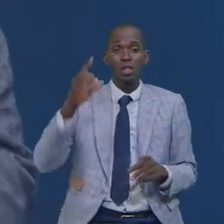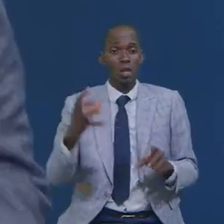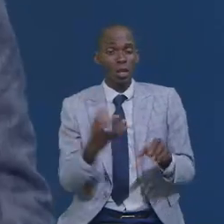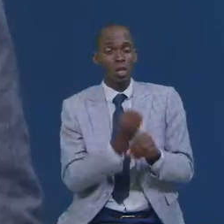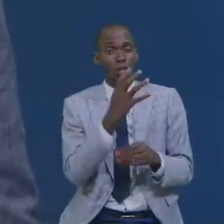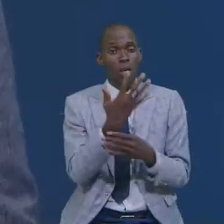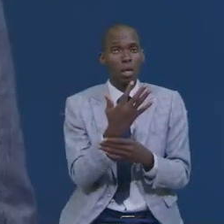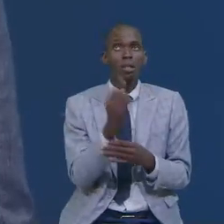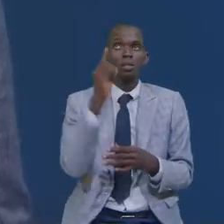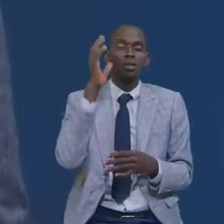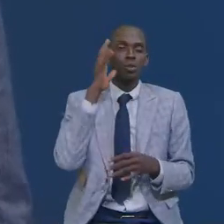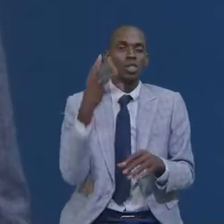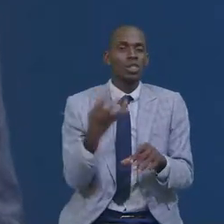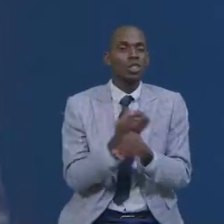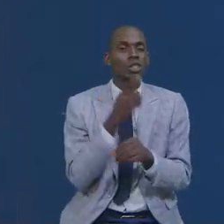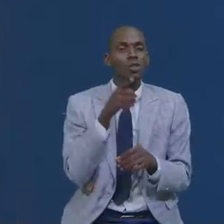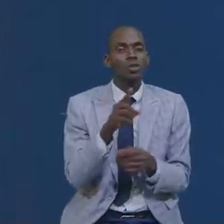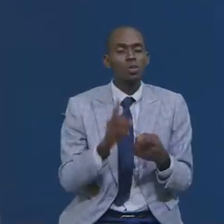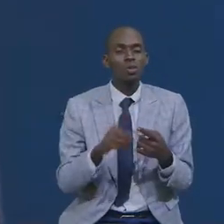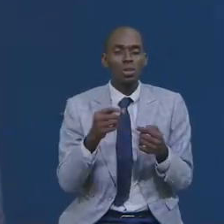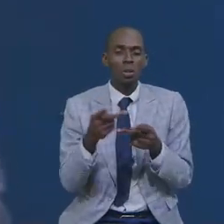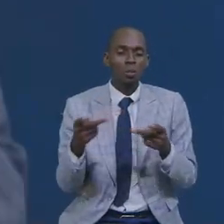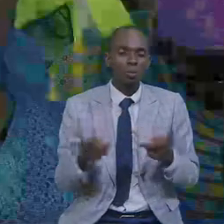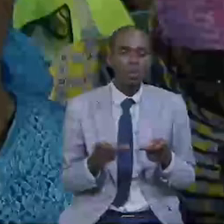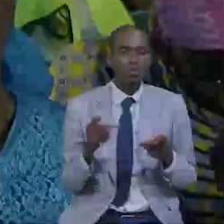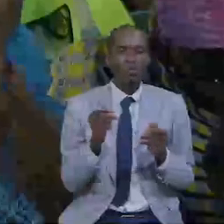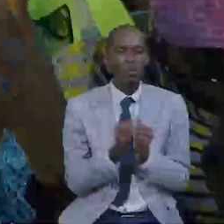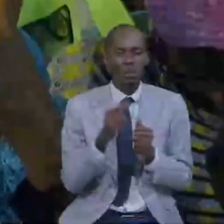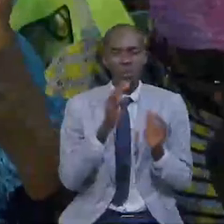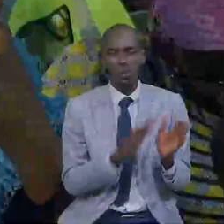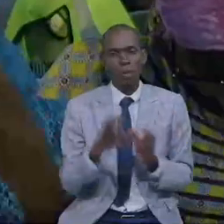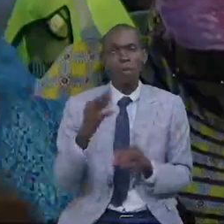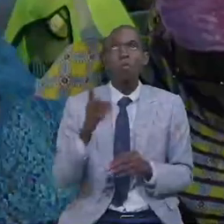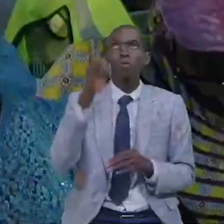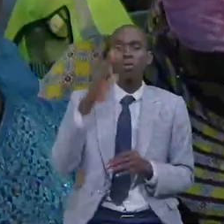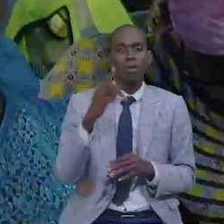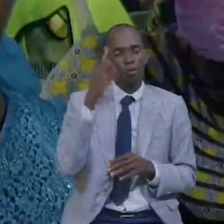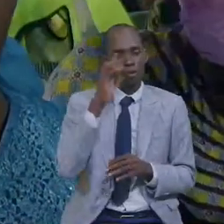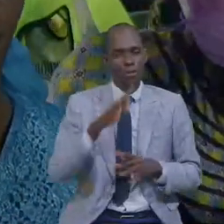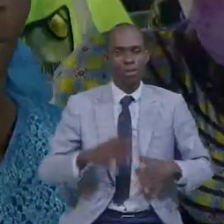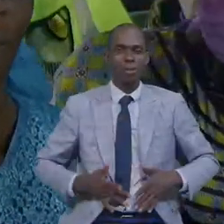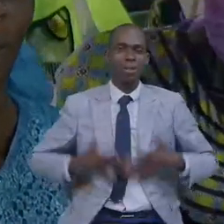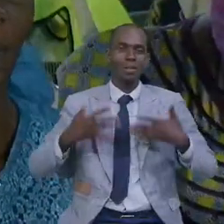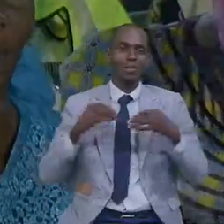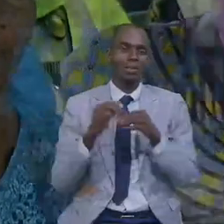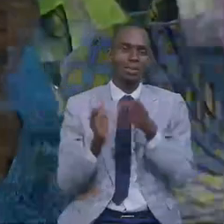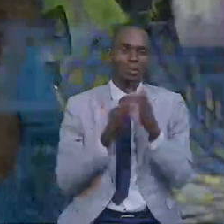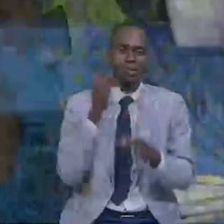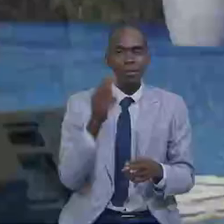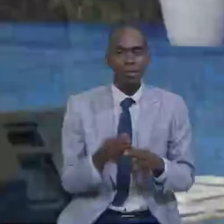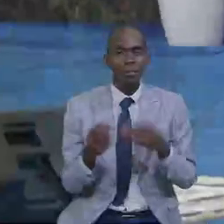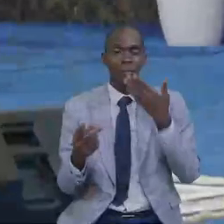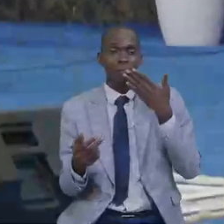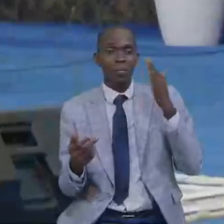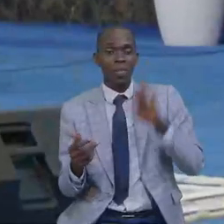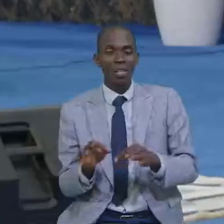il t'amènera au lieu où le plan de Dieu va s'accomplir pour ta vie au nom de Jésus les